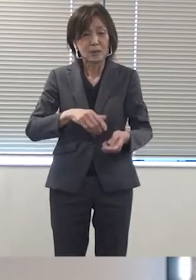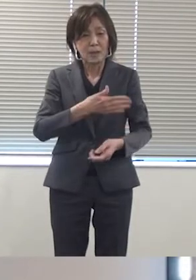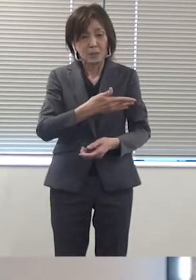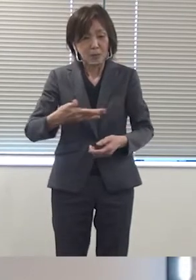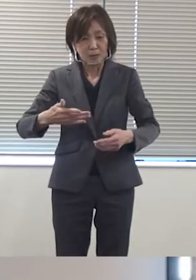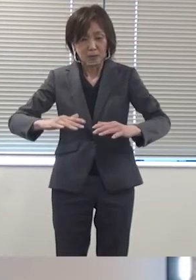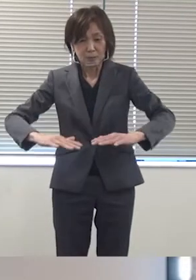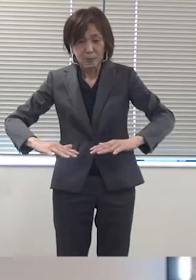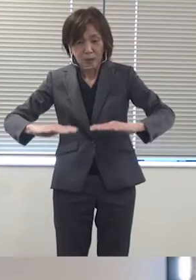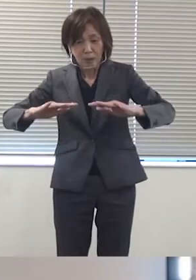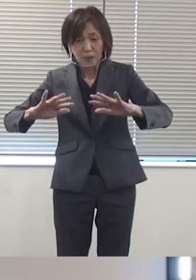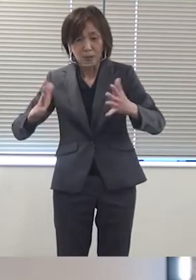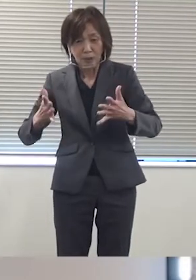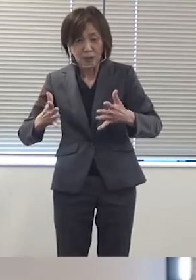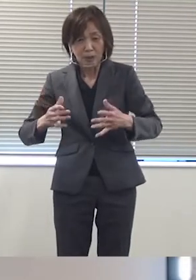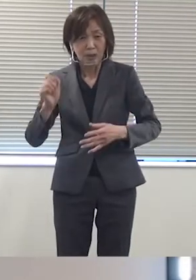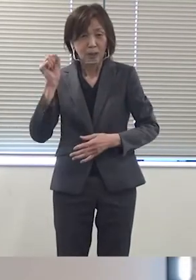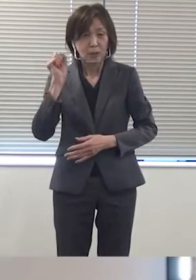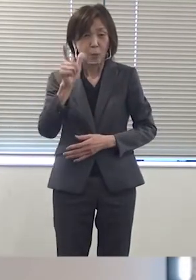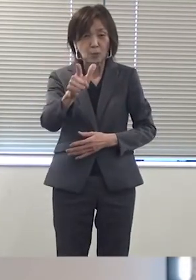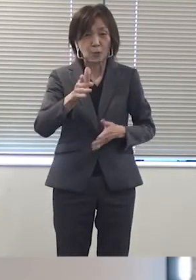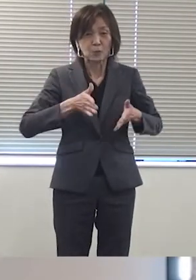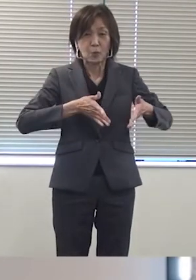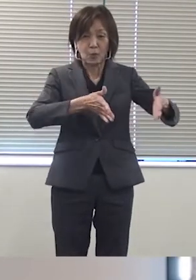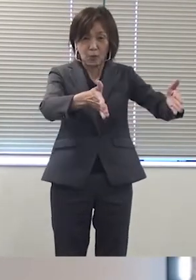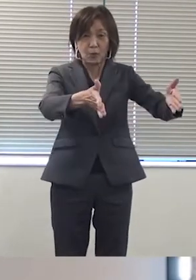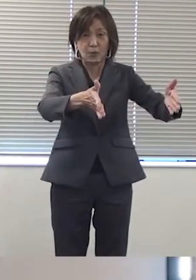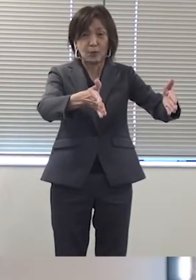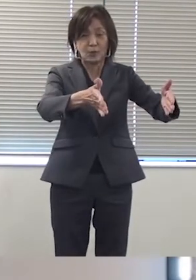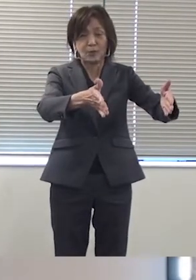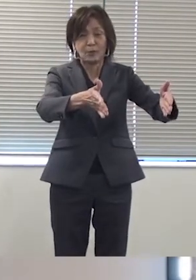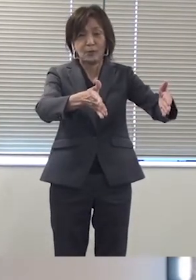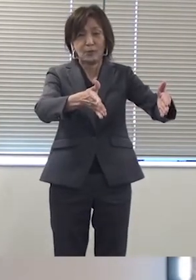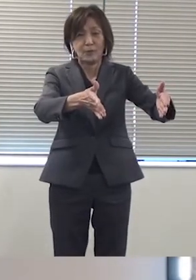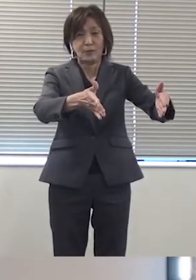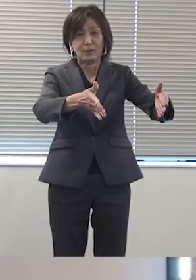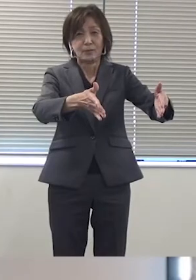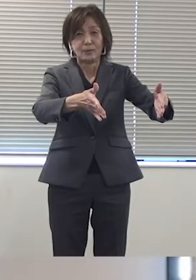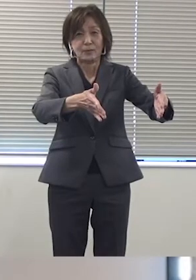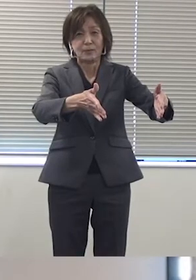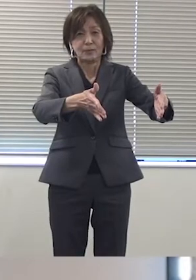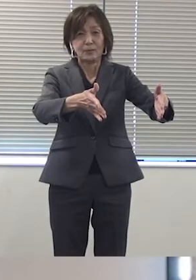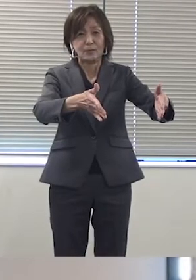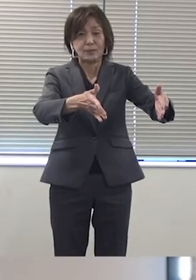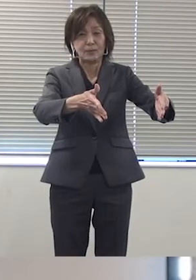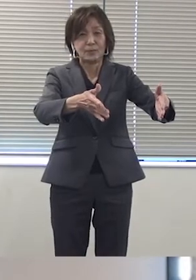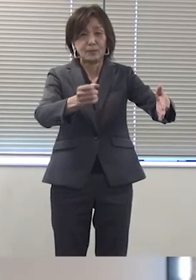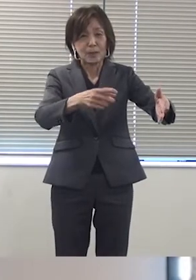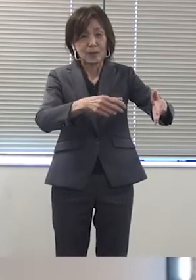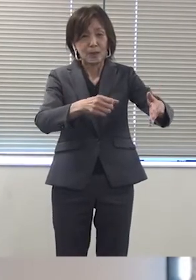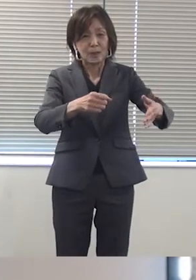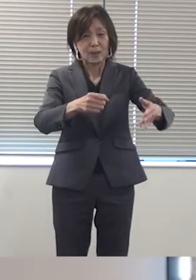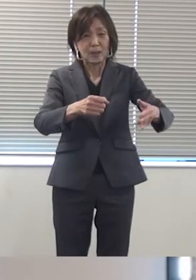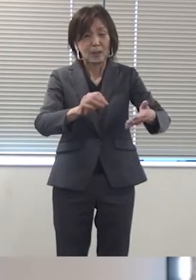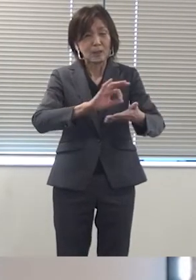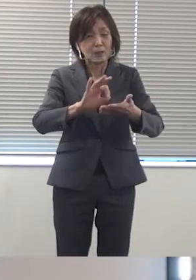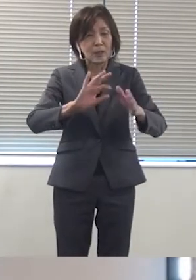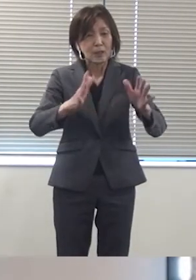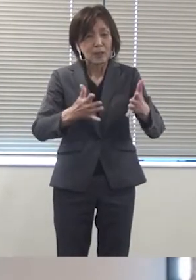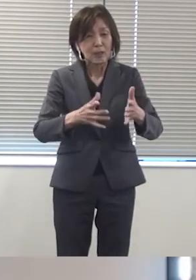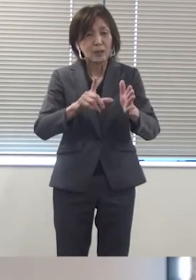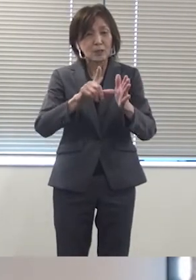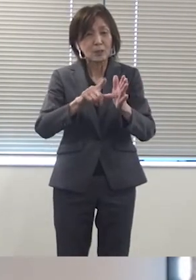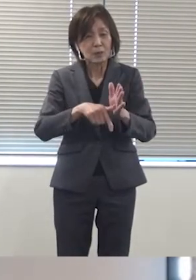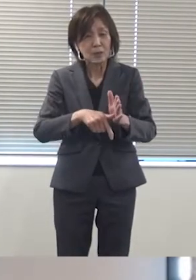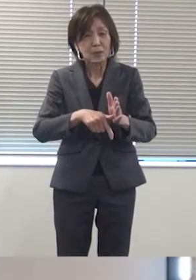多分東部方面は浸水している可能性があるので西から入るということが基本になっています。で自衛隊の収